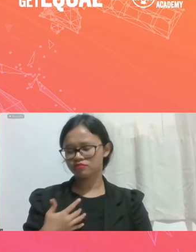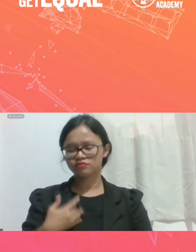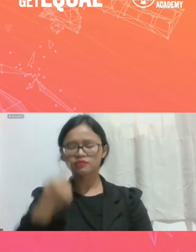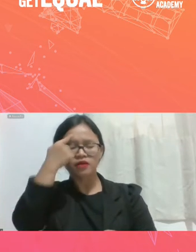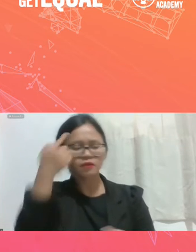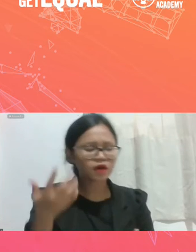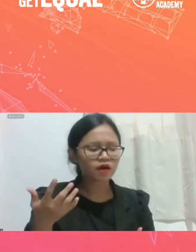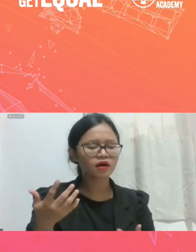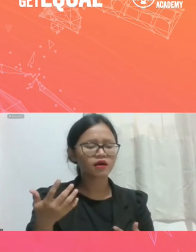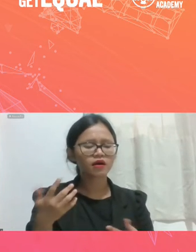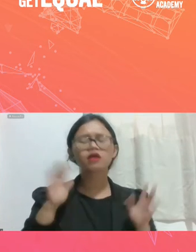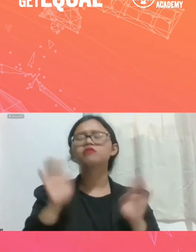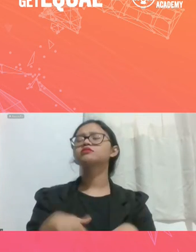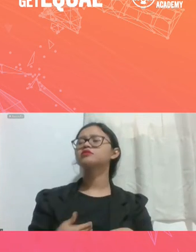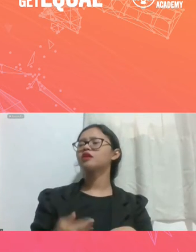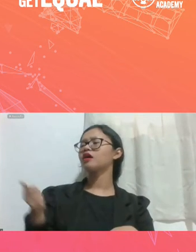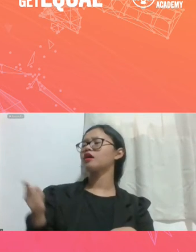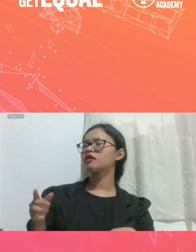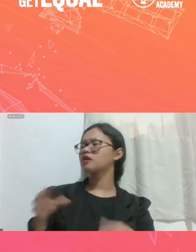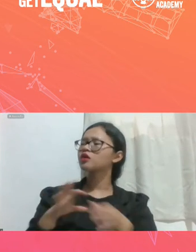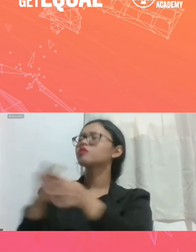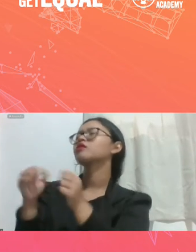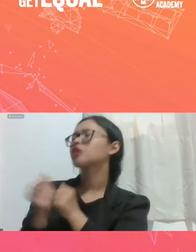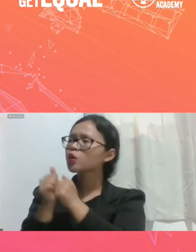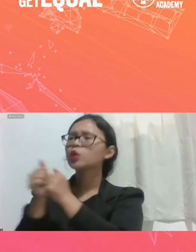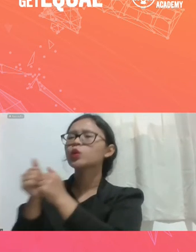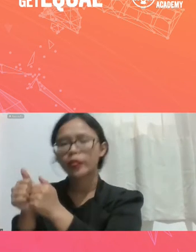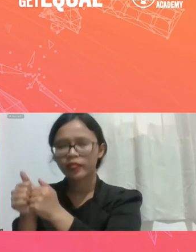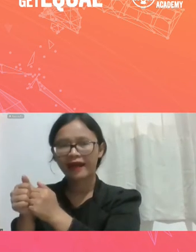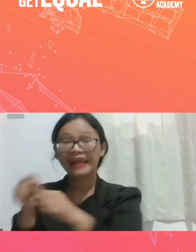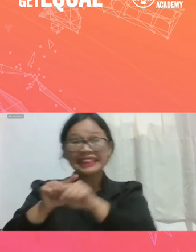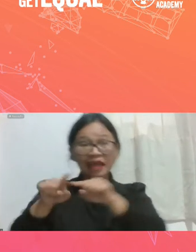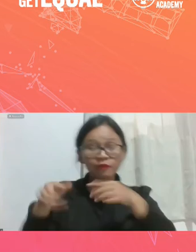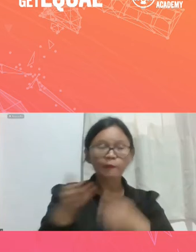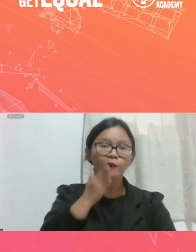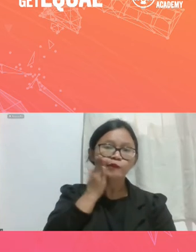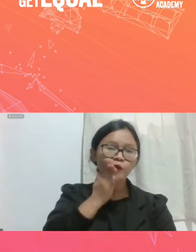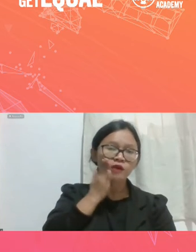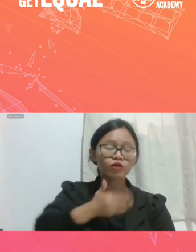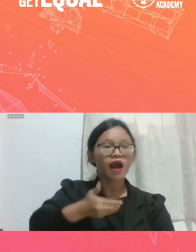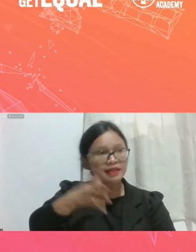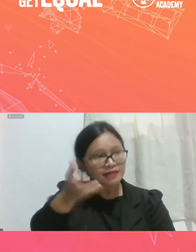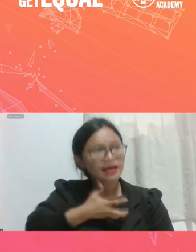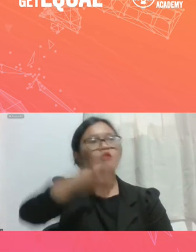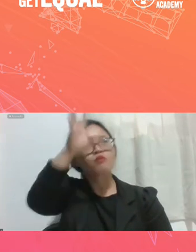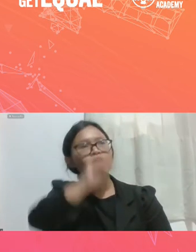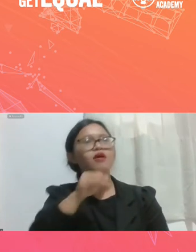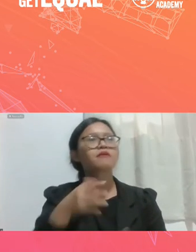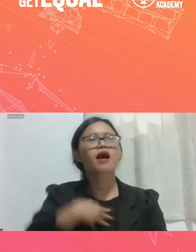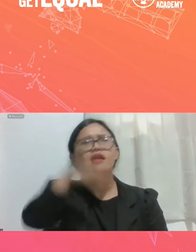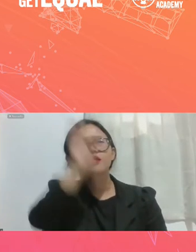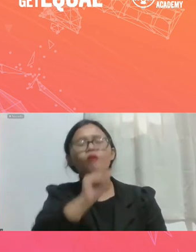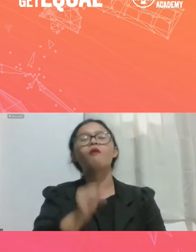Yeah. Kerjanya jalanin maunya orang, kan repot. Kalau ada anak muda tahu apa yang dia mau, itu keren. Saya suka, ya. Yeah.